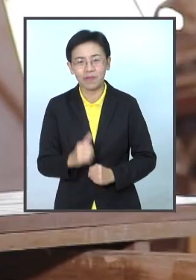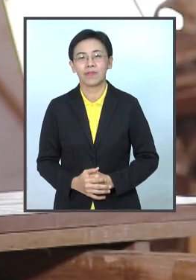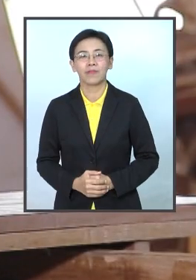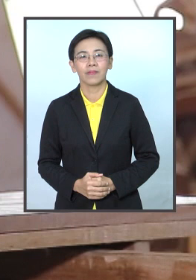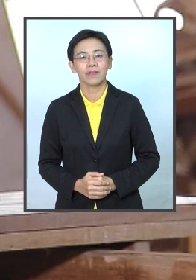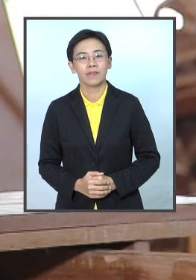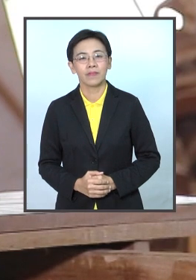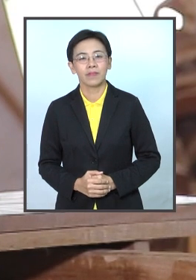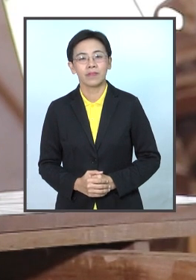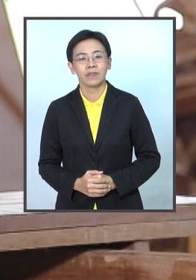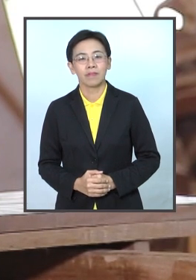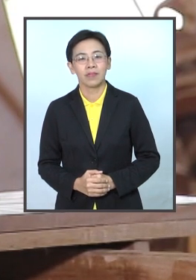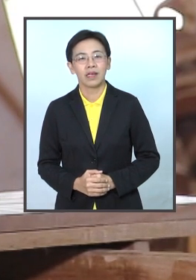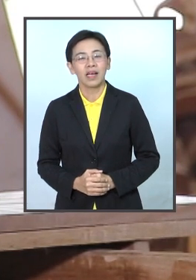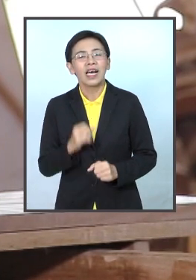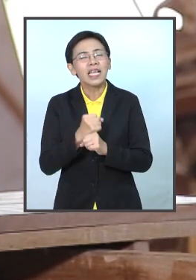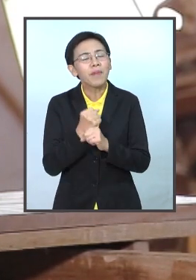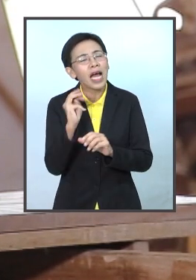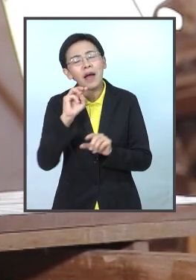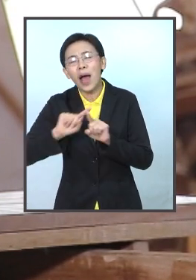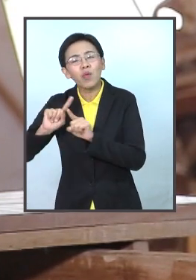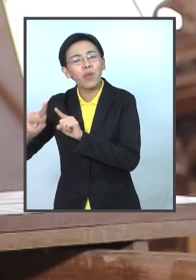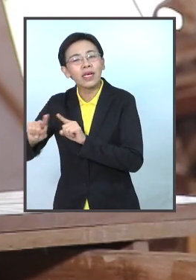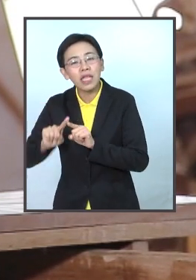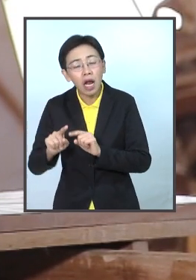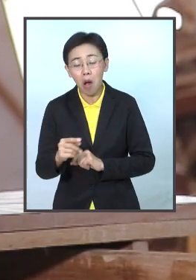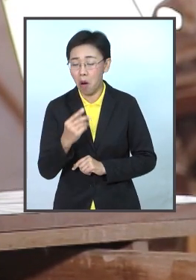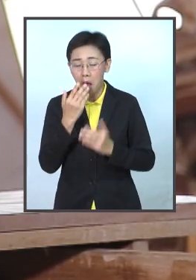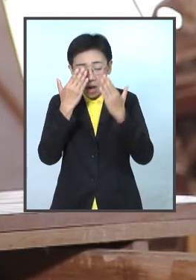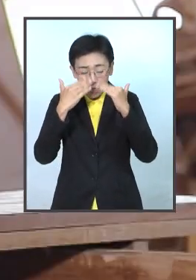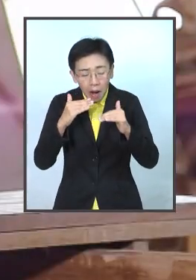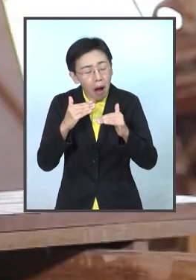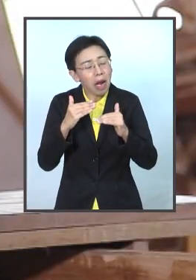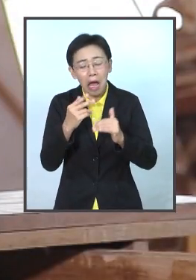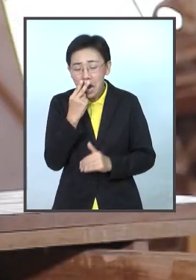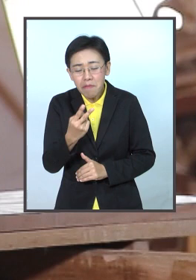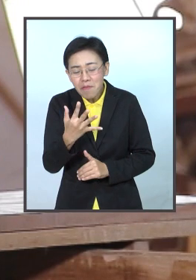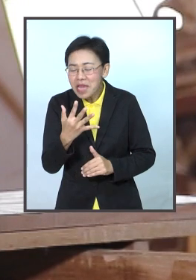งานไม้ทุกชนิดแม้มองไม่เห็นก็ไม่เป็นอุปสรรคสำหรับเราครับ